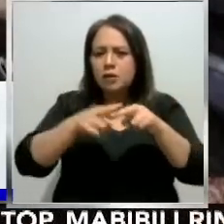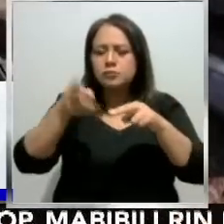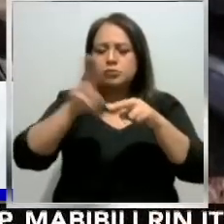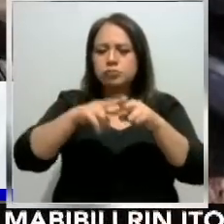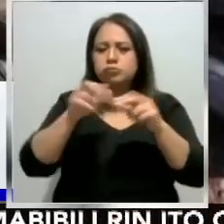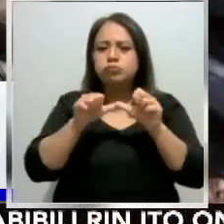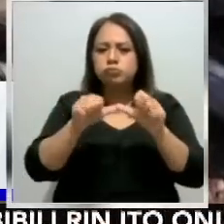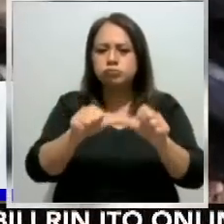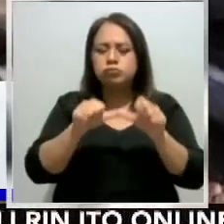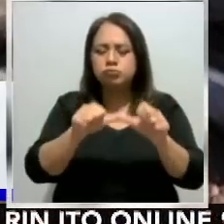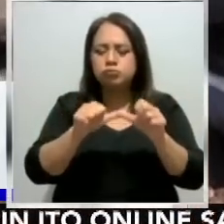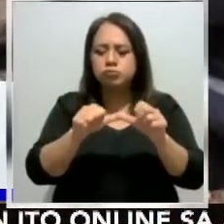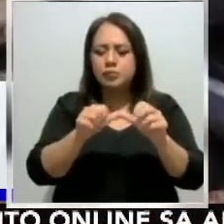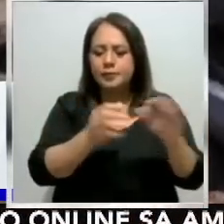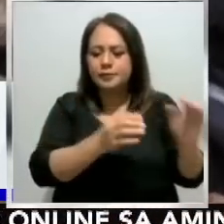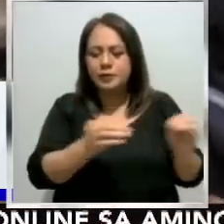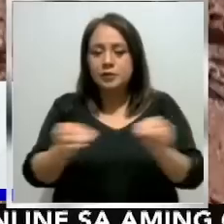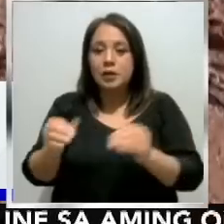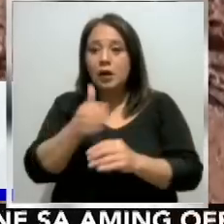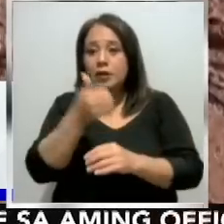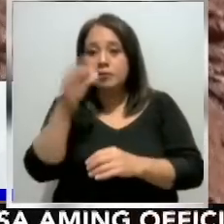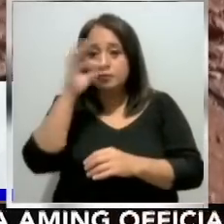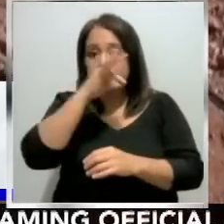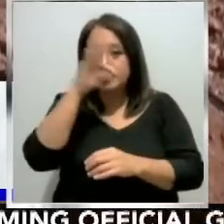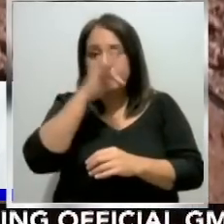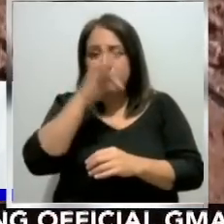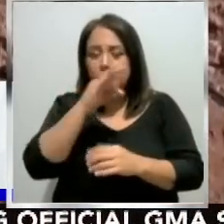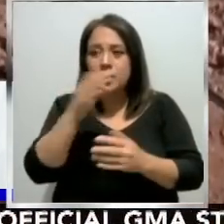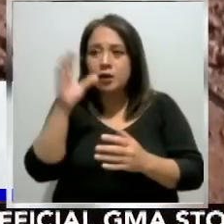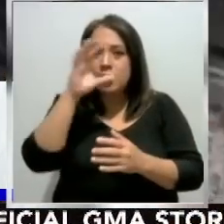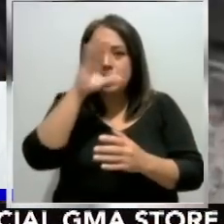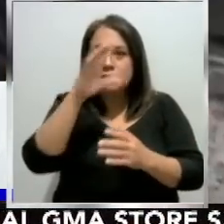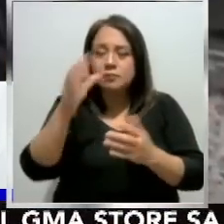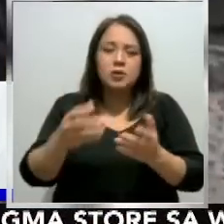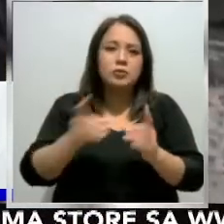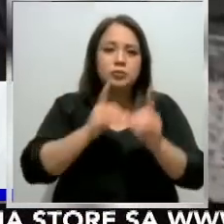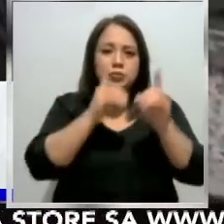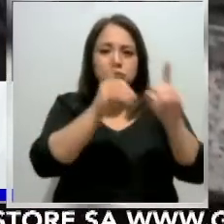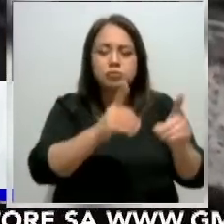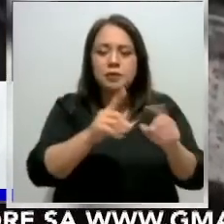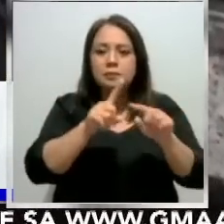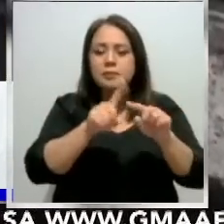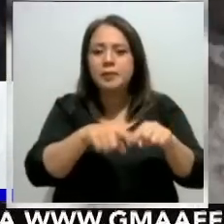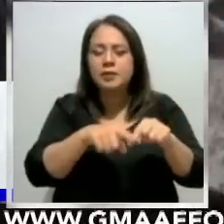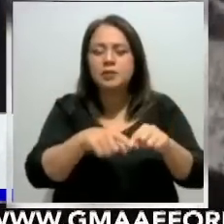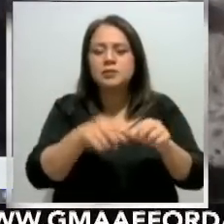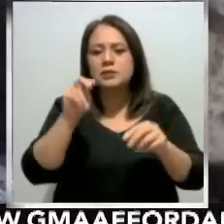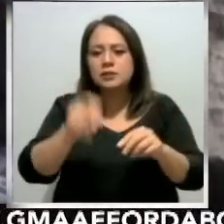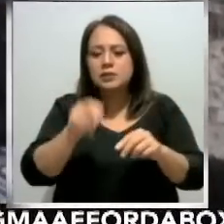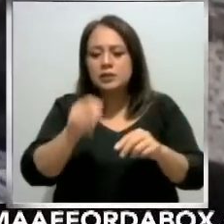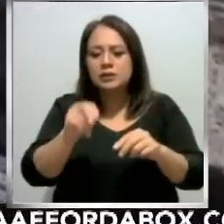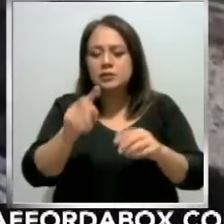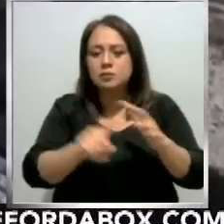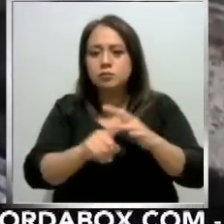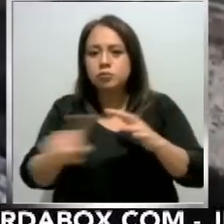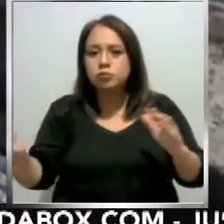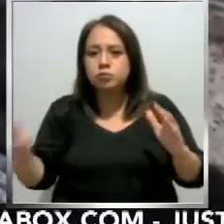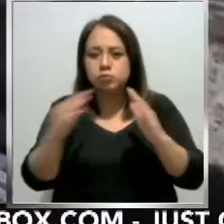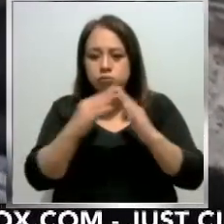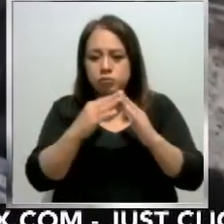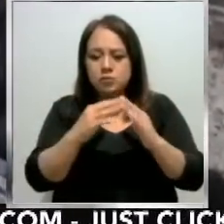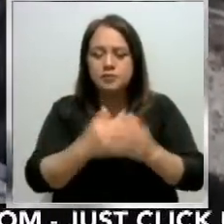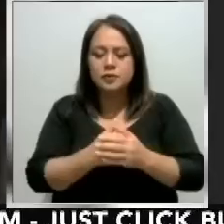Ang ilang Pilipino naman doon nangangalap ng mga donasyon base sa kailangan ng mga nakausap nila sa mga evacuation center. Nagko-collect kami